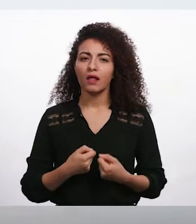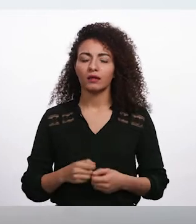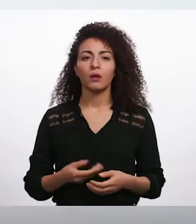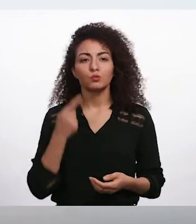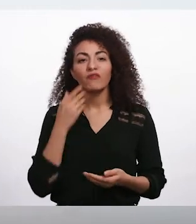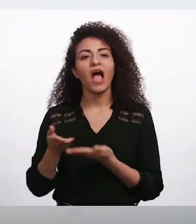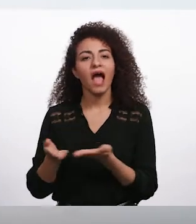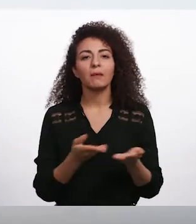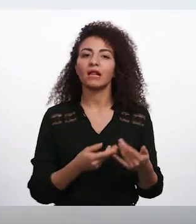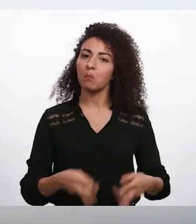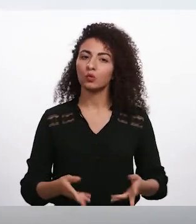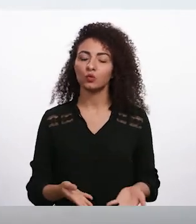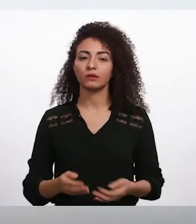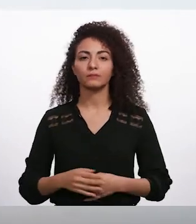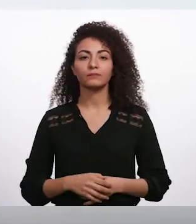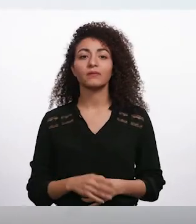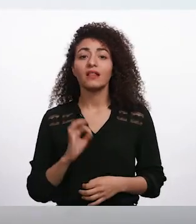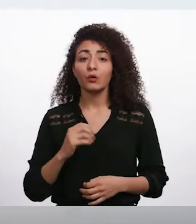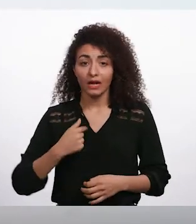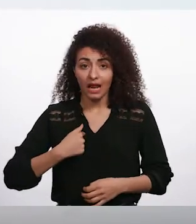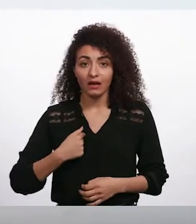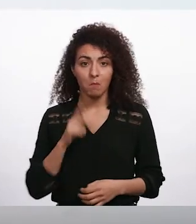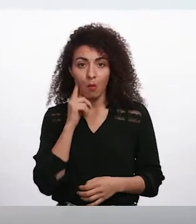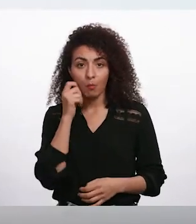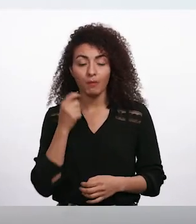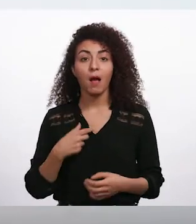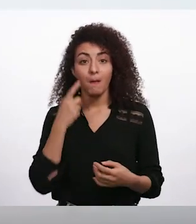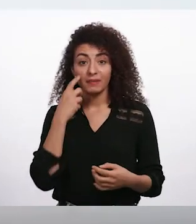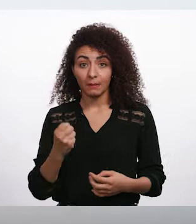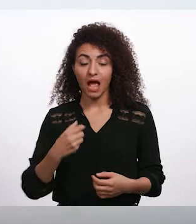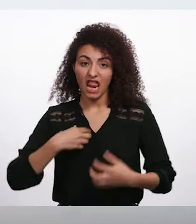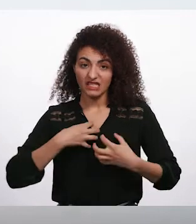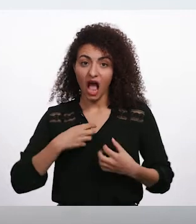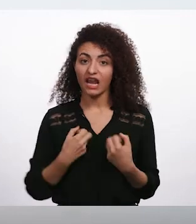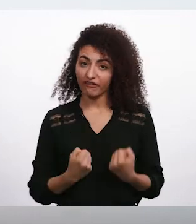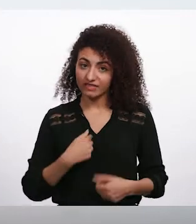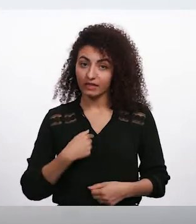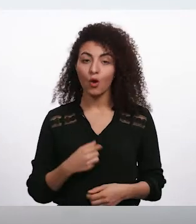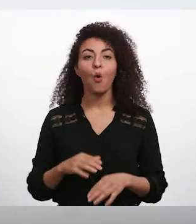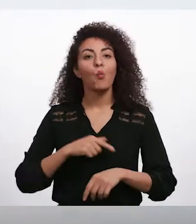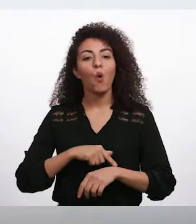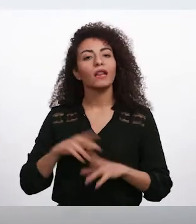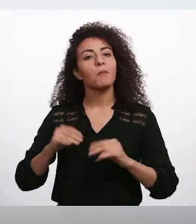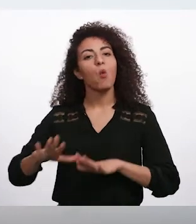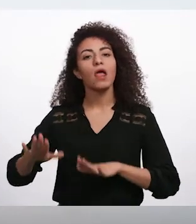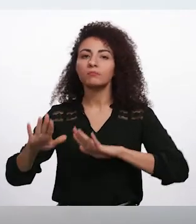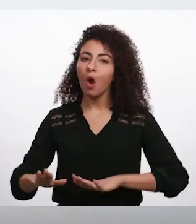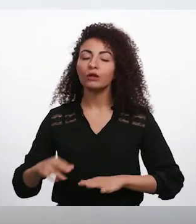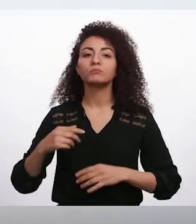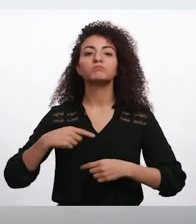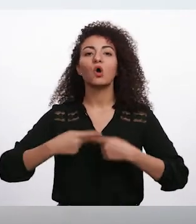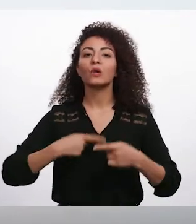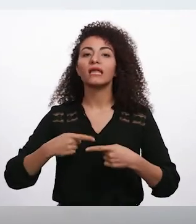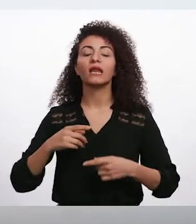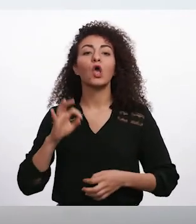للخدمات الموجودة. أهم شيء بنقدر نعمله كأهل هو أنه نهتم بصحتنا النفسية، نقضي وقت مع أولادنا، نحفظهم على روتين